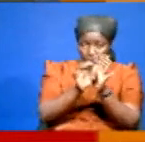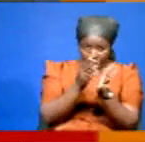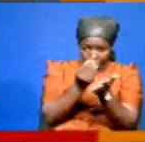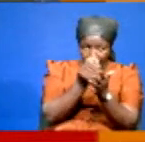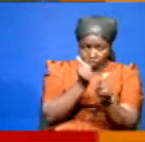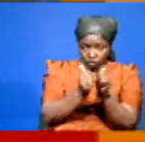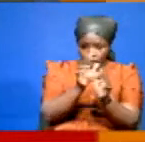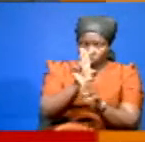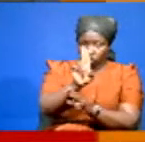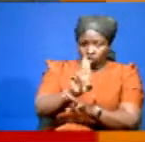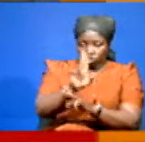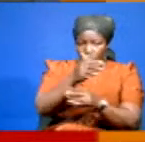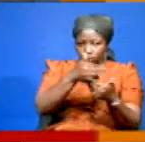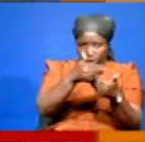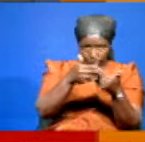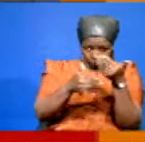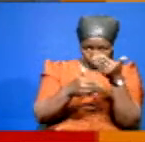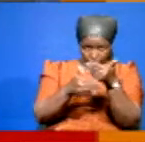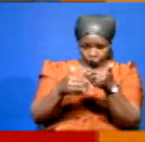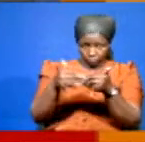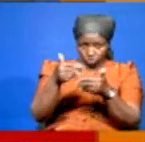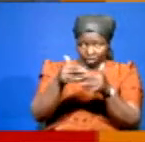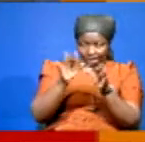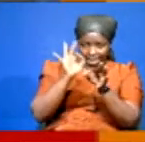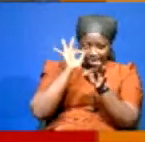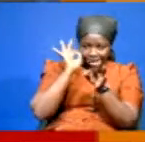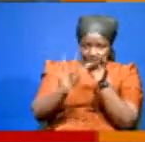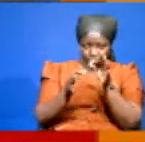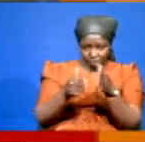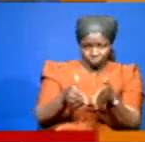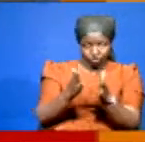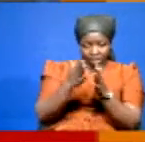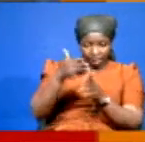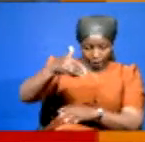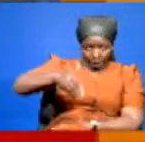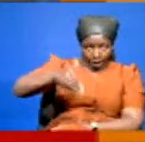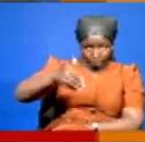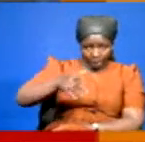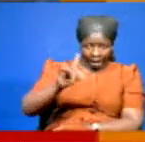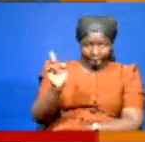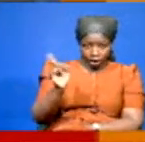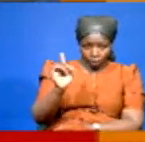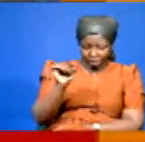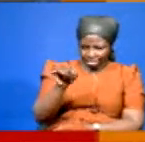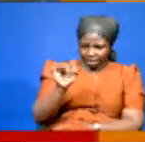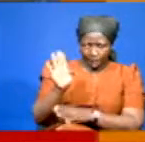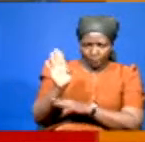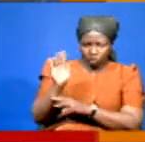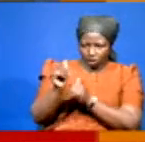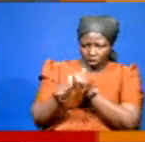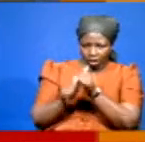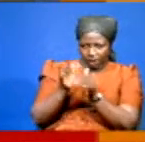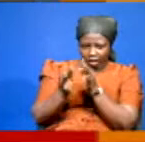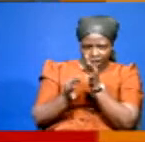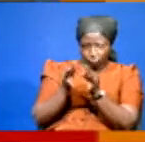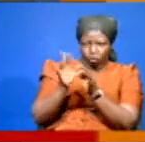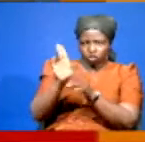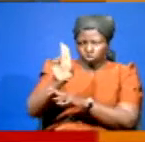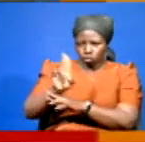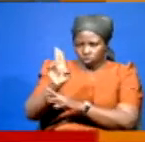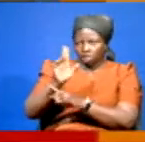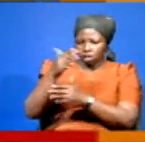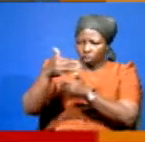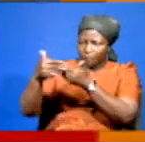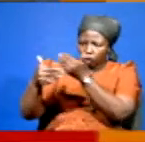kujenga for example expressway hapa Nairobi, hizo bilioni ambazo kama zingechukuliwa na ziweke katika dams kwa